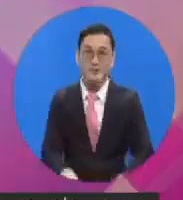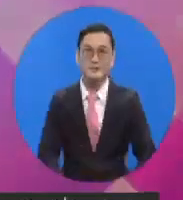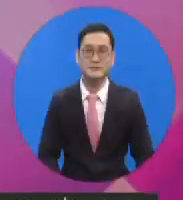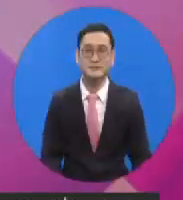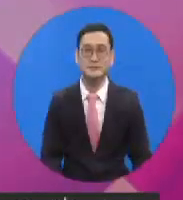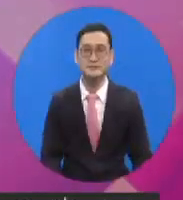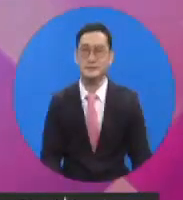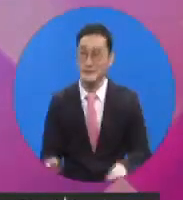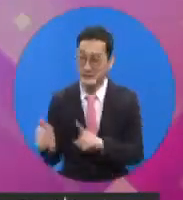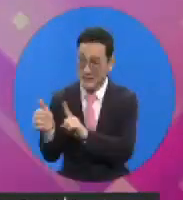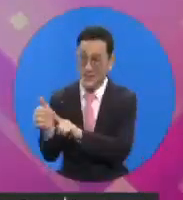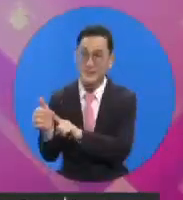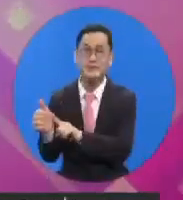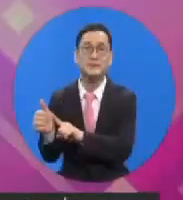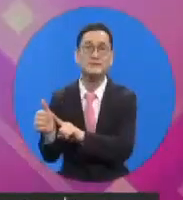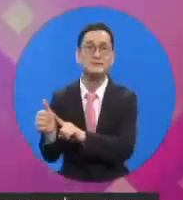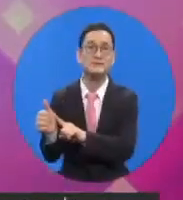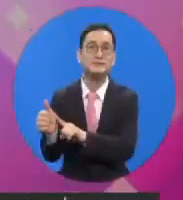임기를 마치면